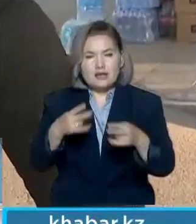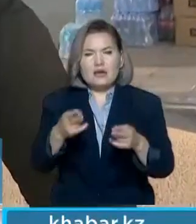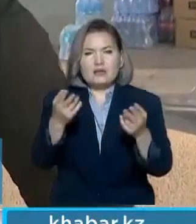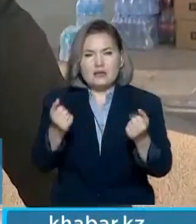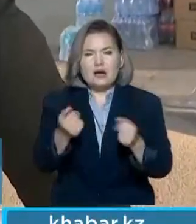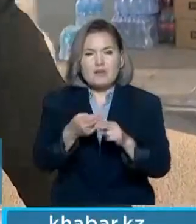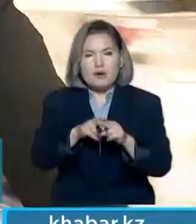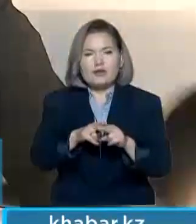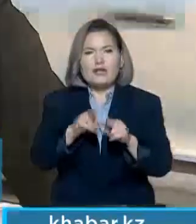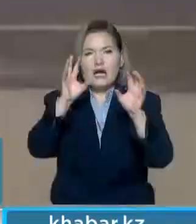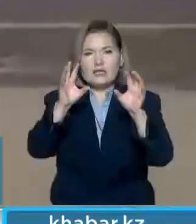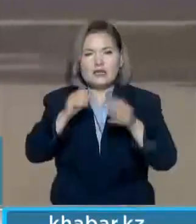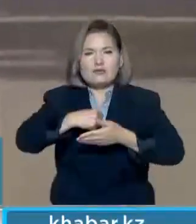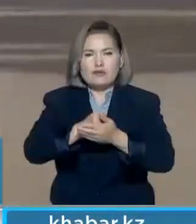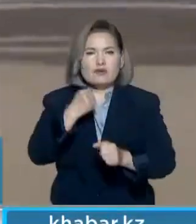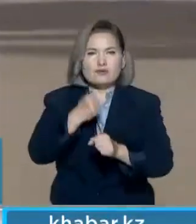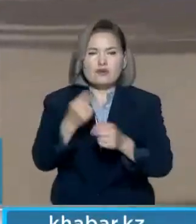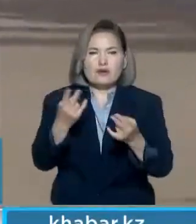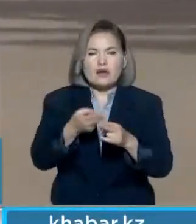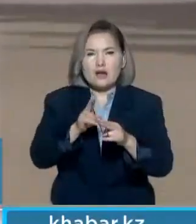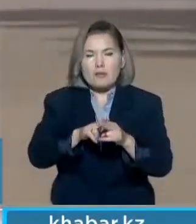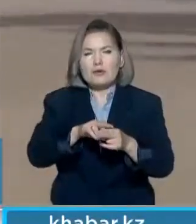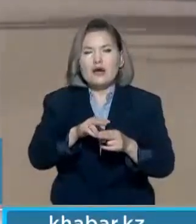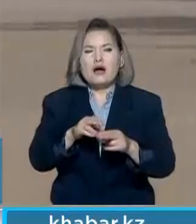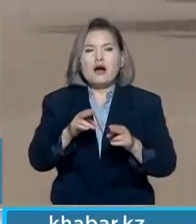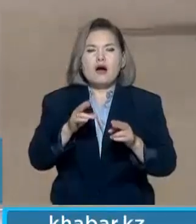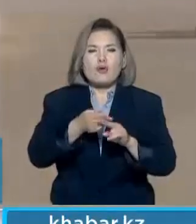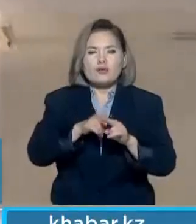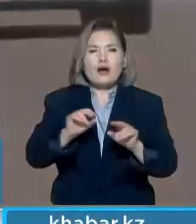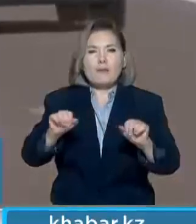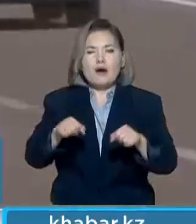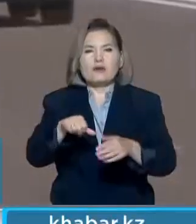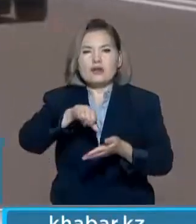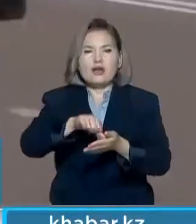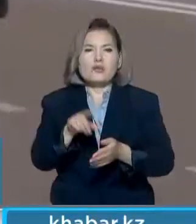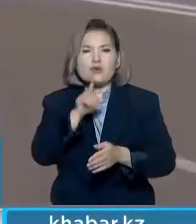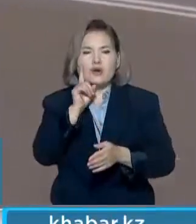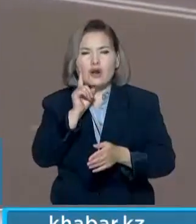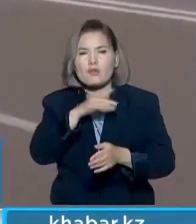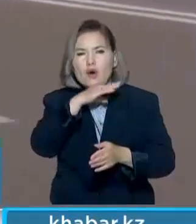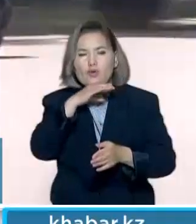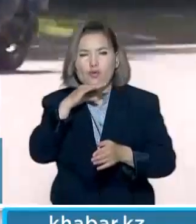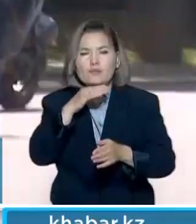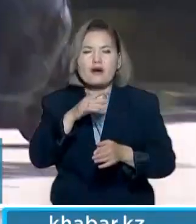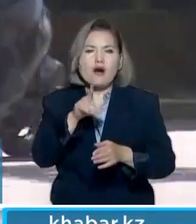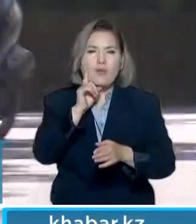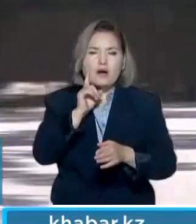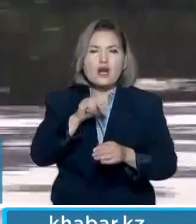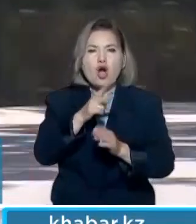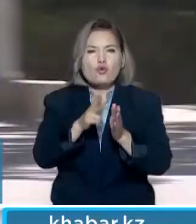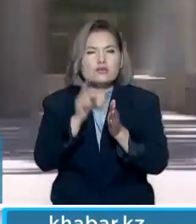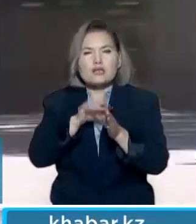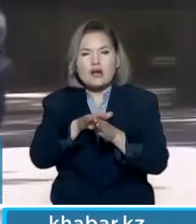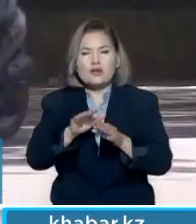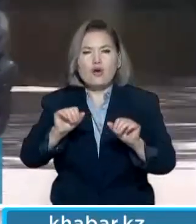да заң күшіне ену керек. Тағы бір ескеру керек жайт, мопед тізгіндеген жас өспірімдер. Көбіне кәмелетке толмағандар бұл көлікті